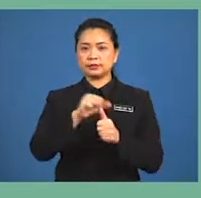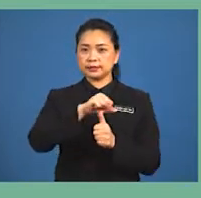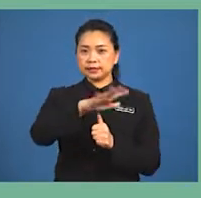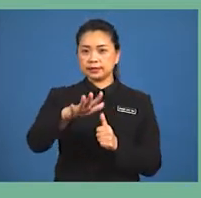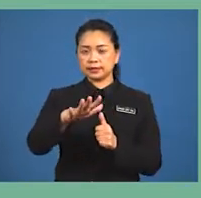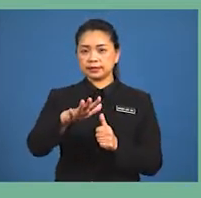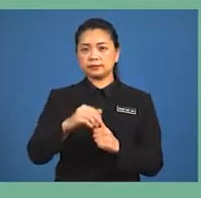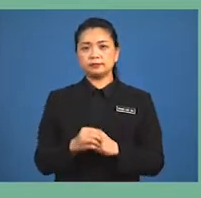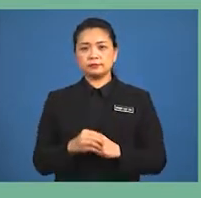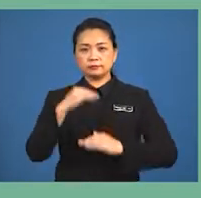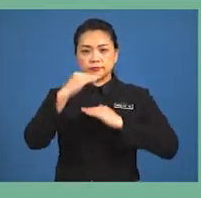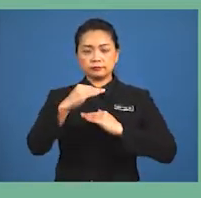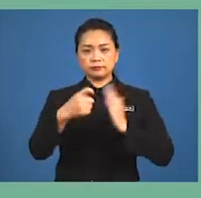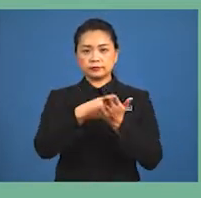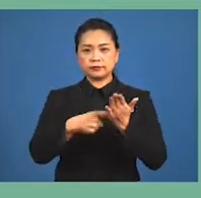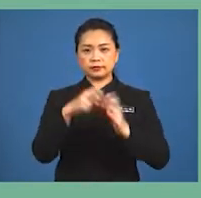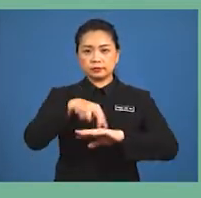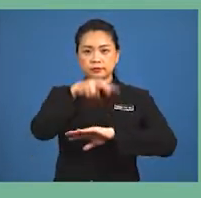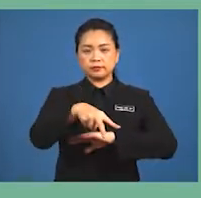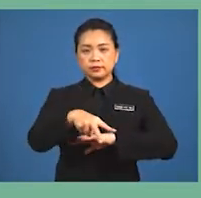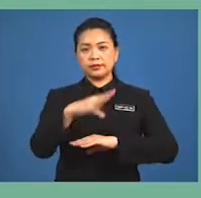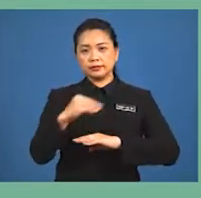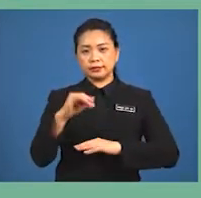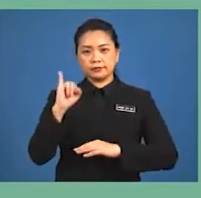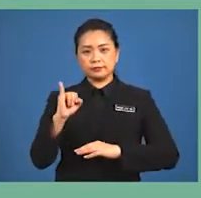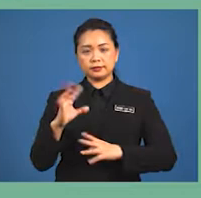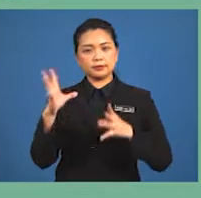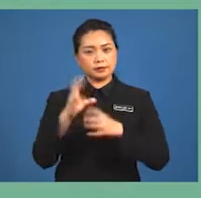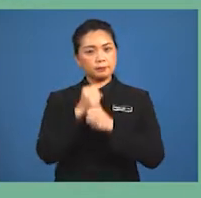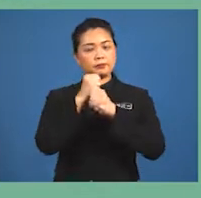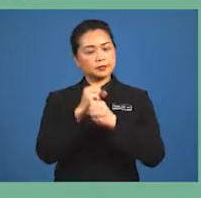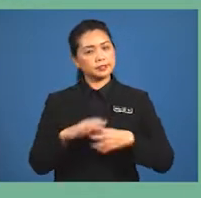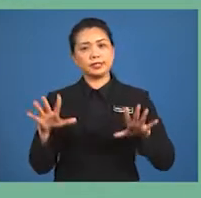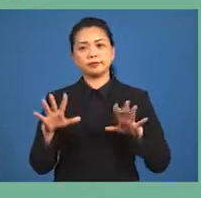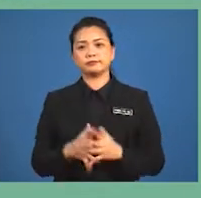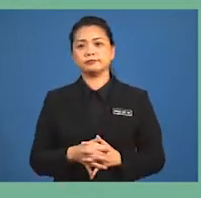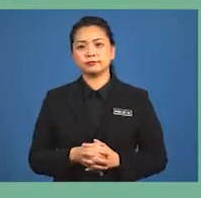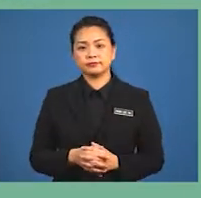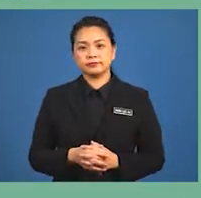Kesan, tingkat harga umum menurun dan inflasi dapat diatasi.